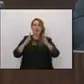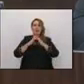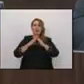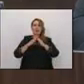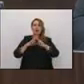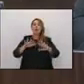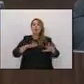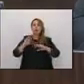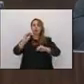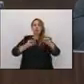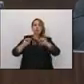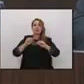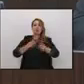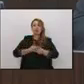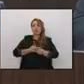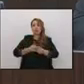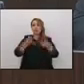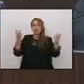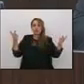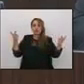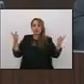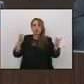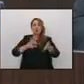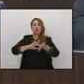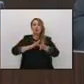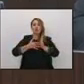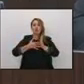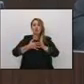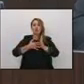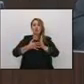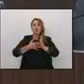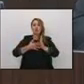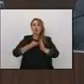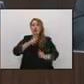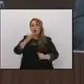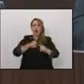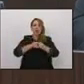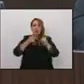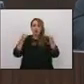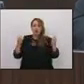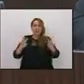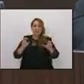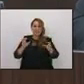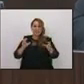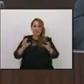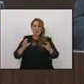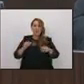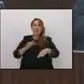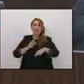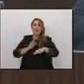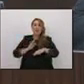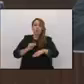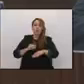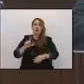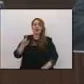دارت عمليه اعلاميه كبيره على مستوى كل وسائل الاعلام الثقيله لحث المواطنين على